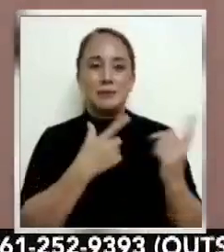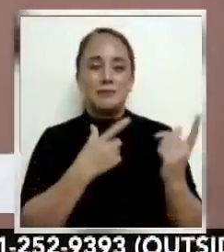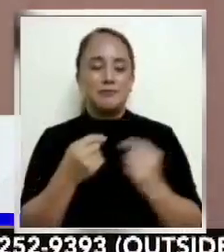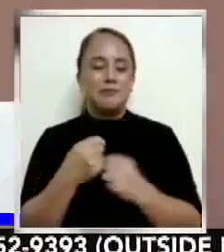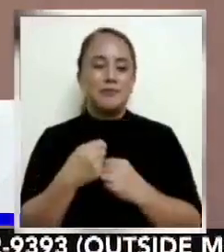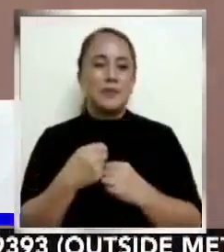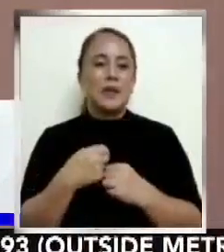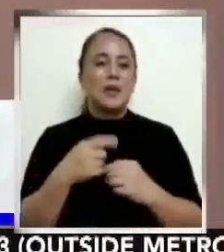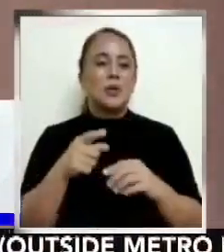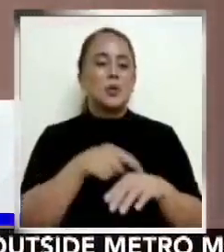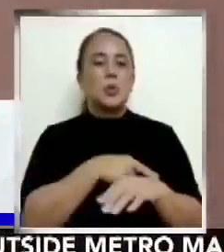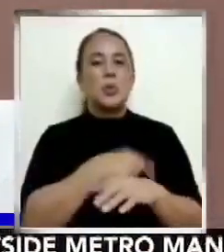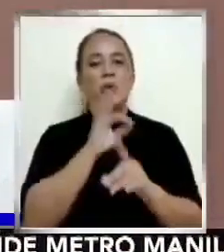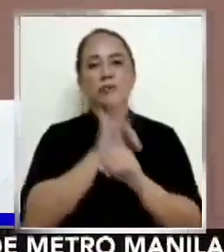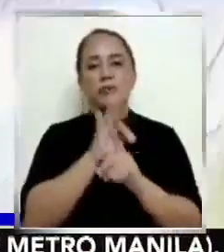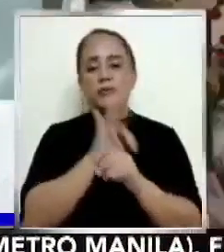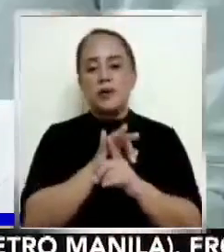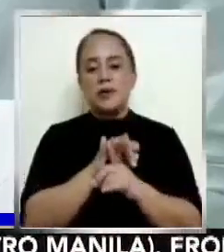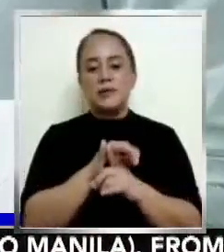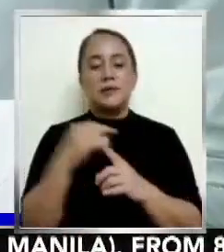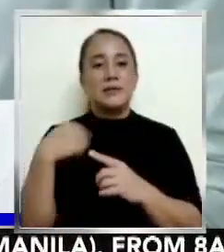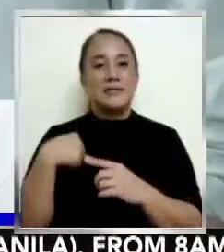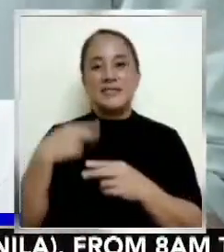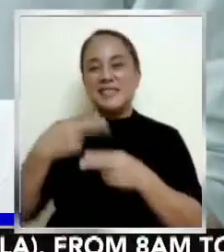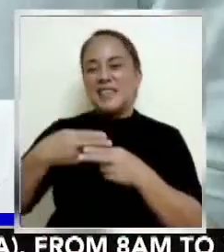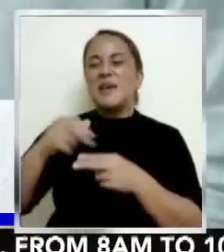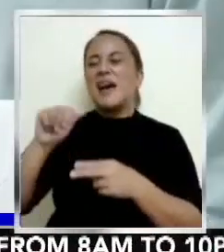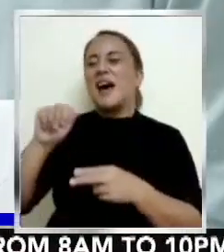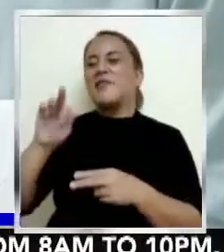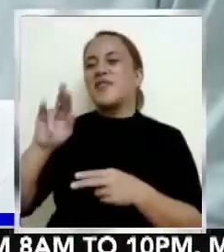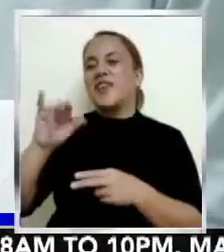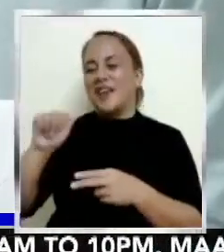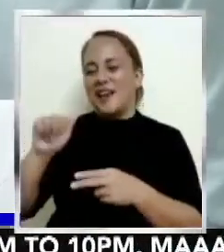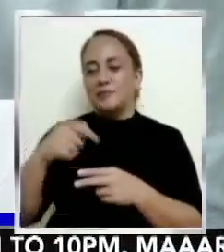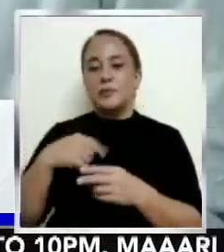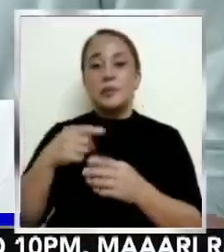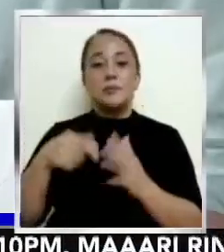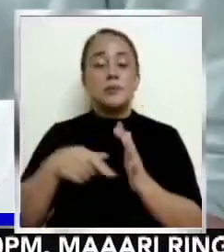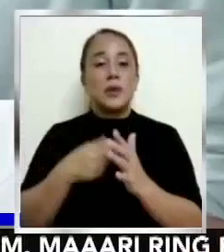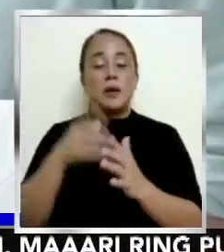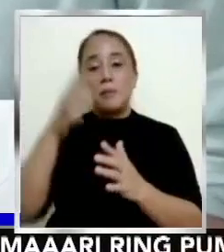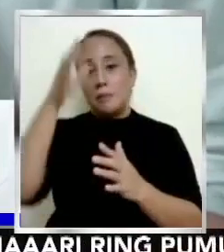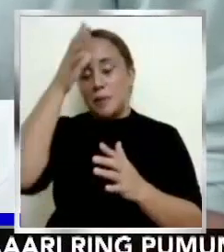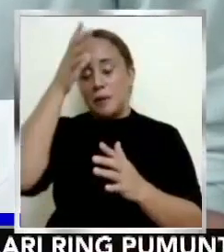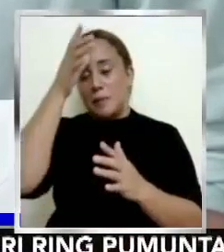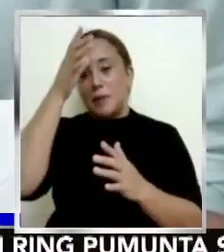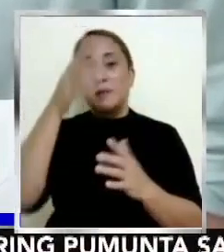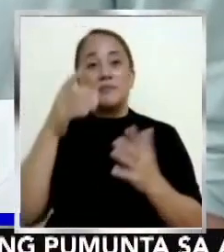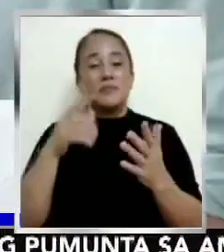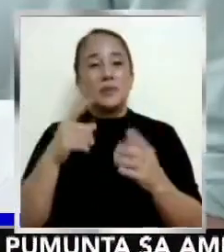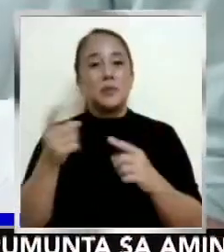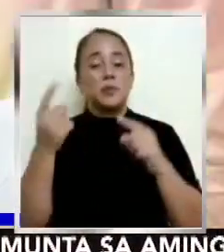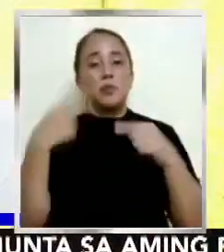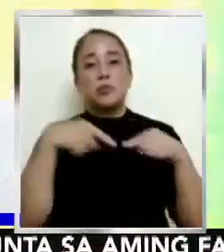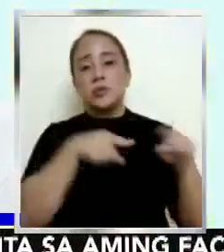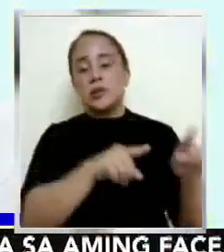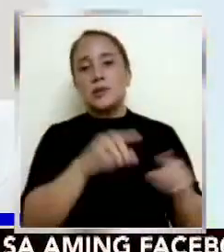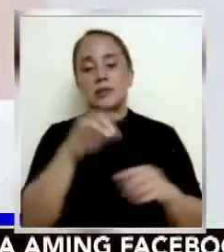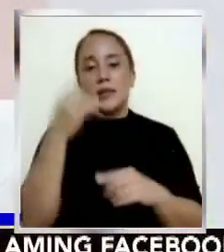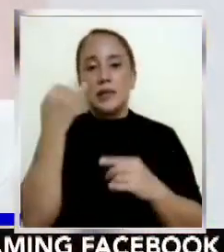fan ni Mavy si Africa, at nang minsang magpunta ang ama ni Mavy na si Zoren sa Iloilo noong